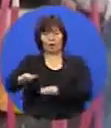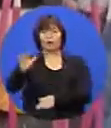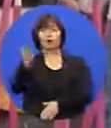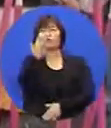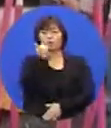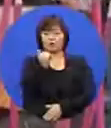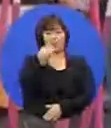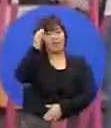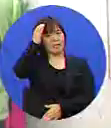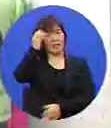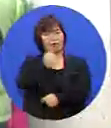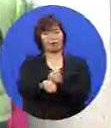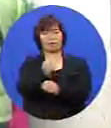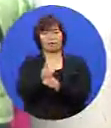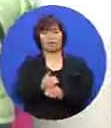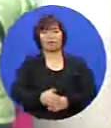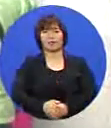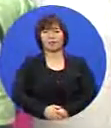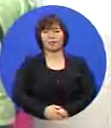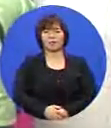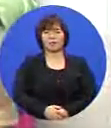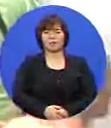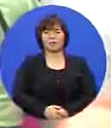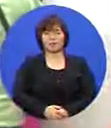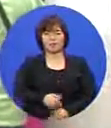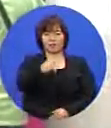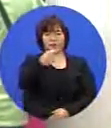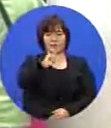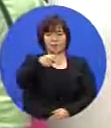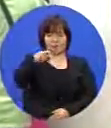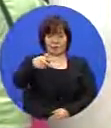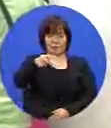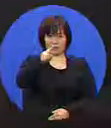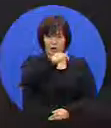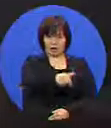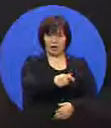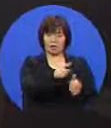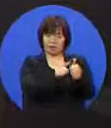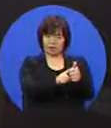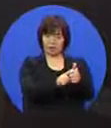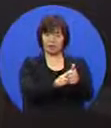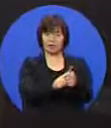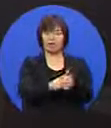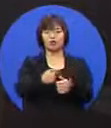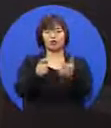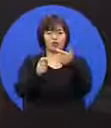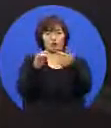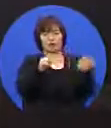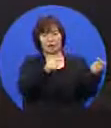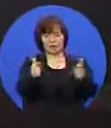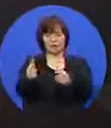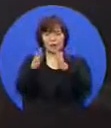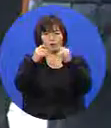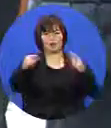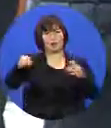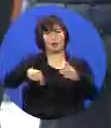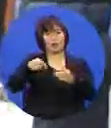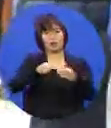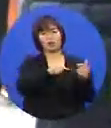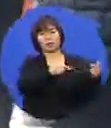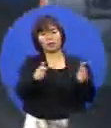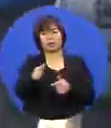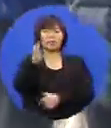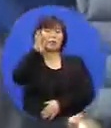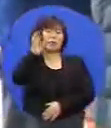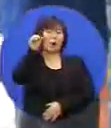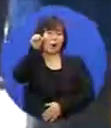큰 기대를 하고 있습니다. 금산사 주지인 성우 스님과 60여 명의 전북 불교 신자들은